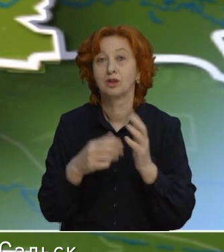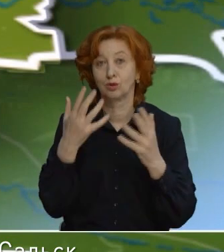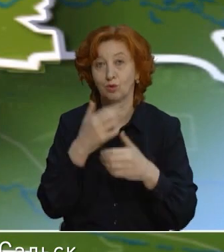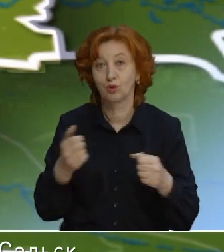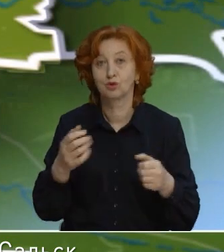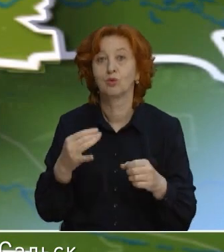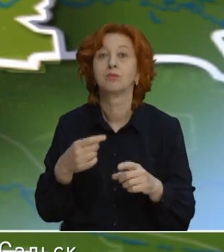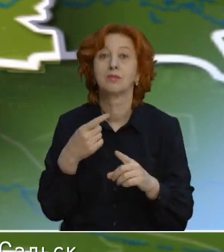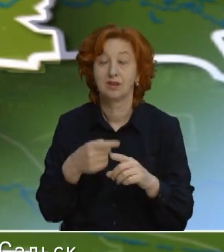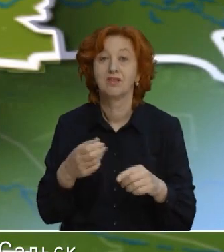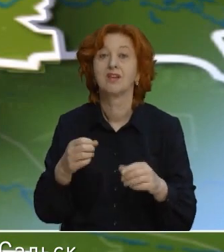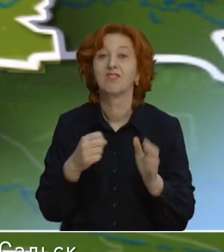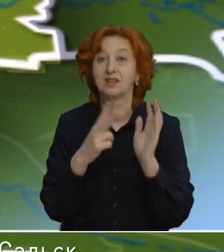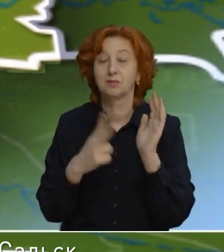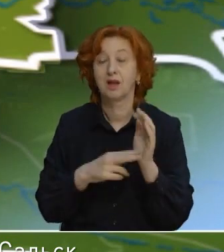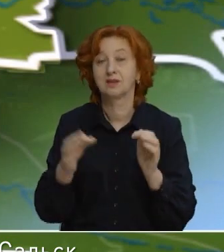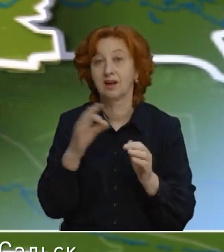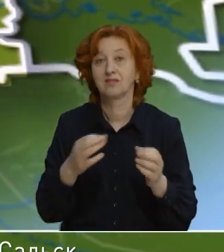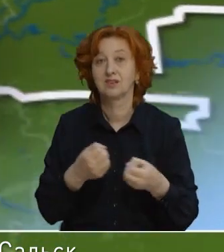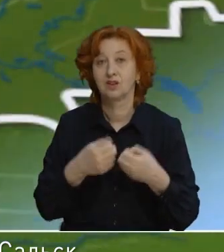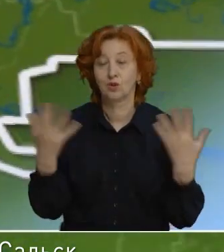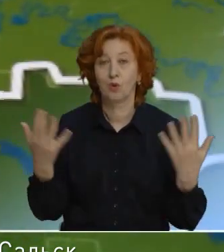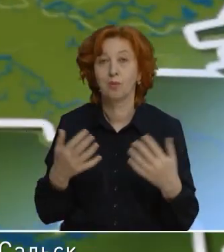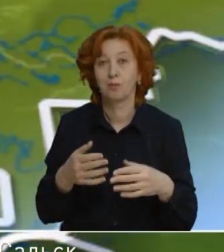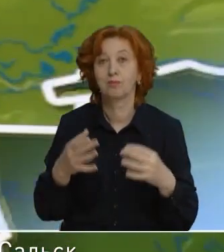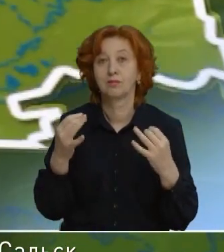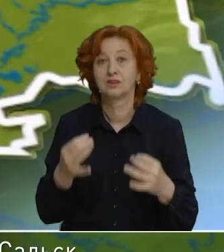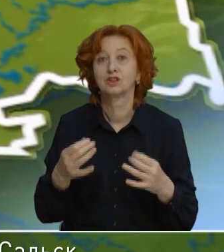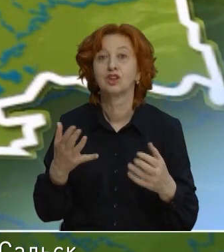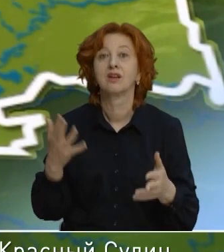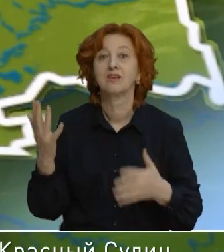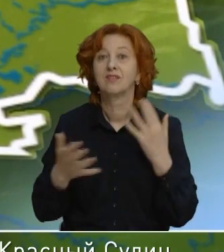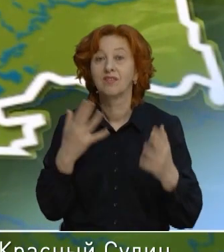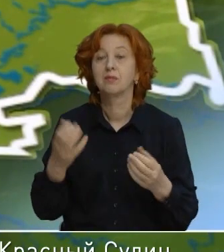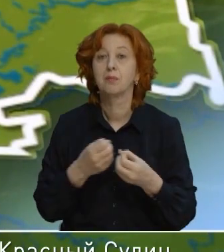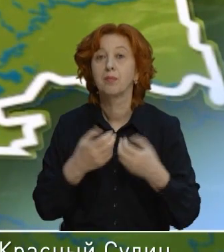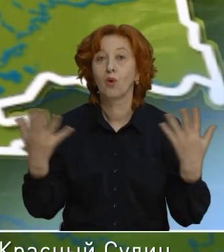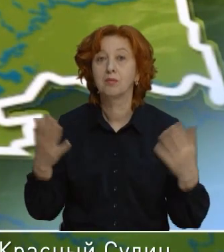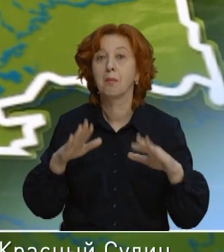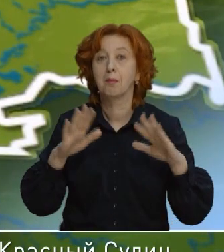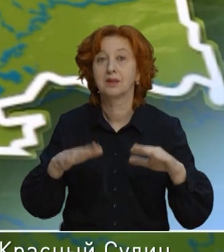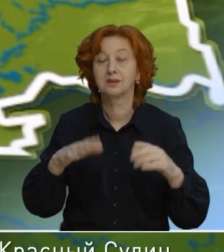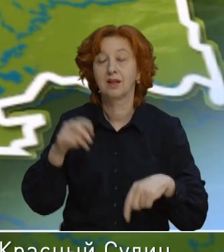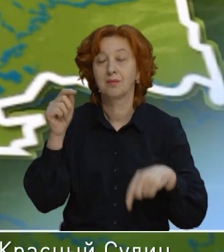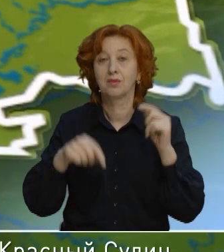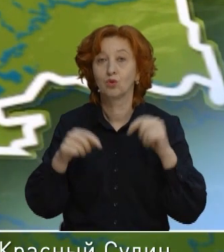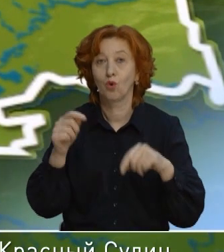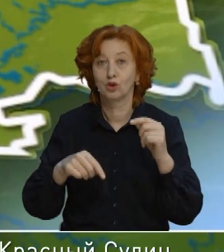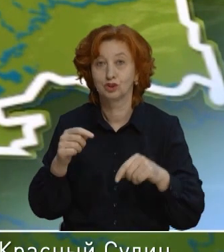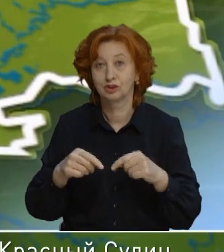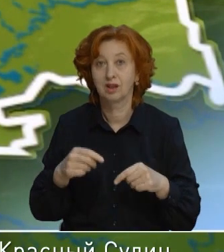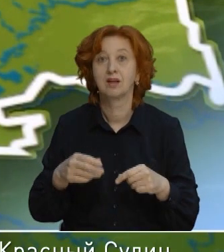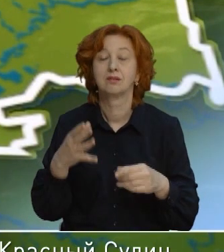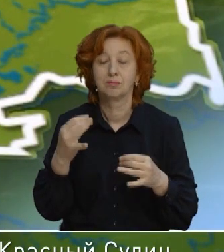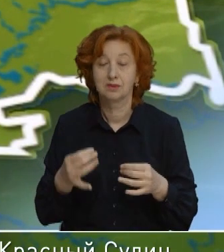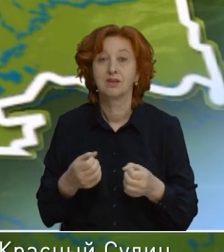градусов, днем 13-18 градусов тепла. В центре облачно с прояснениями, местами кратковременные дожди. Температура